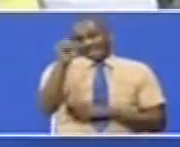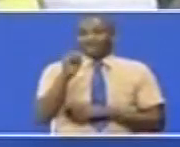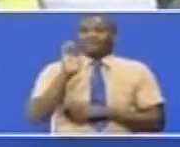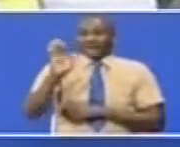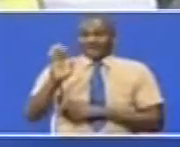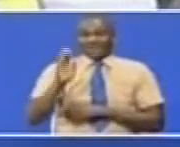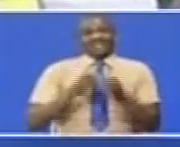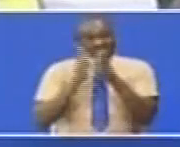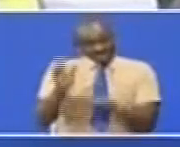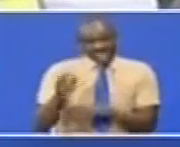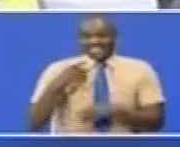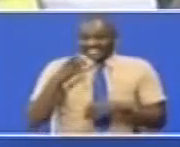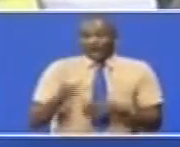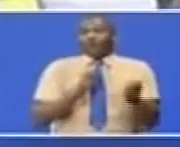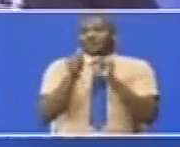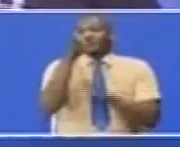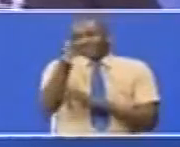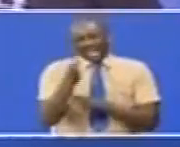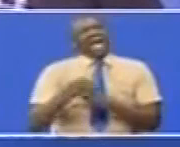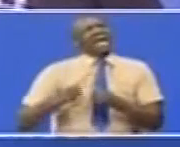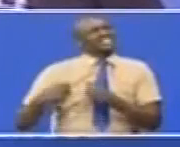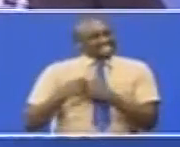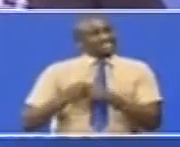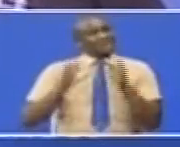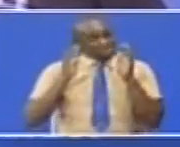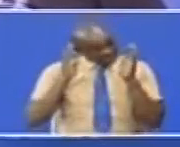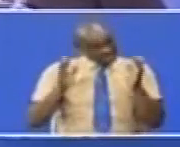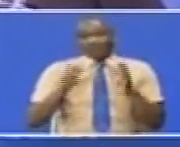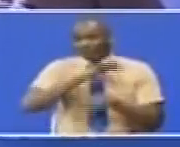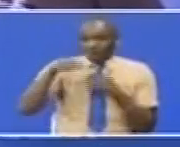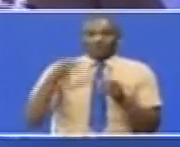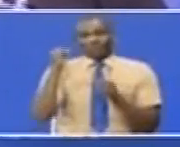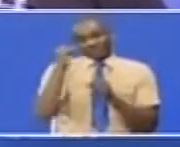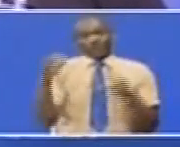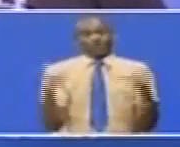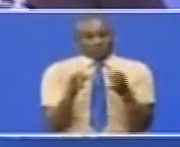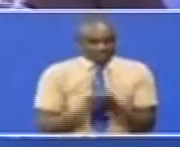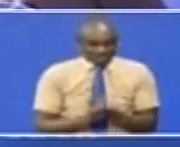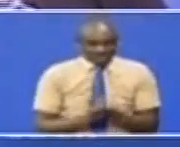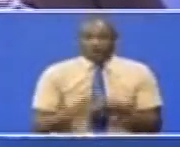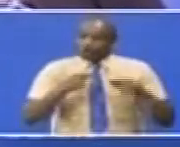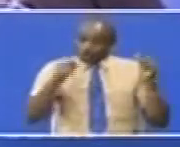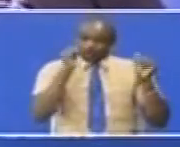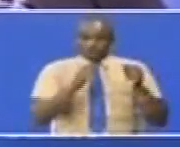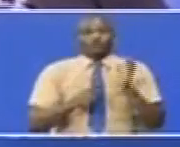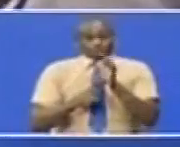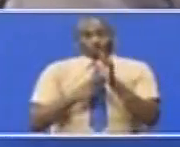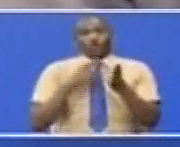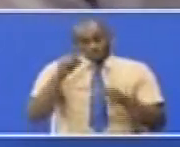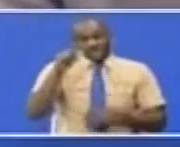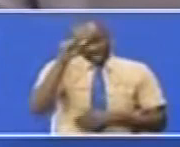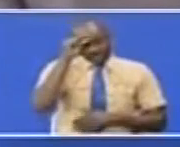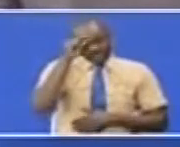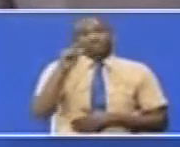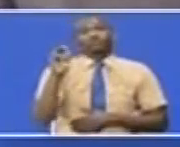wao, na kinyang'anyiro hicho kitakuwa na umuhimu mkubwa kwa miungano yote ya siasa. CORD itajaribu kuonyesha serikali ya Rais